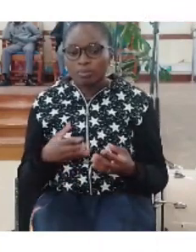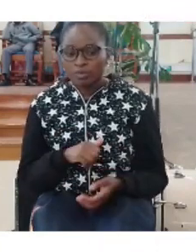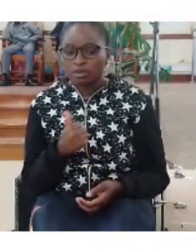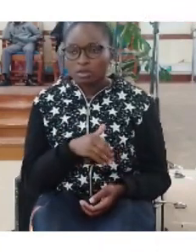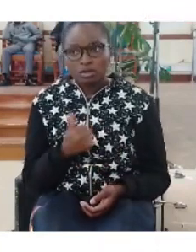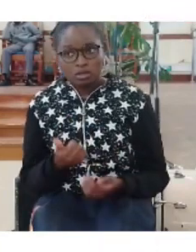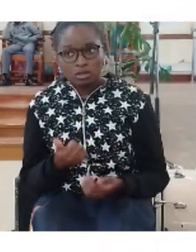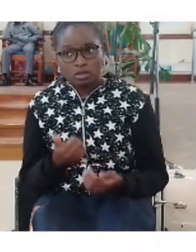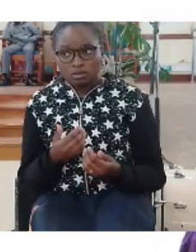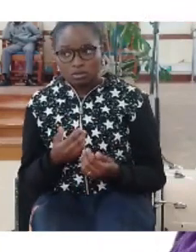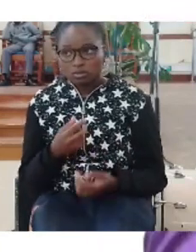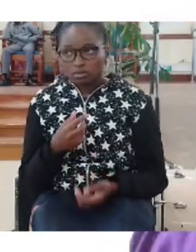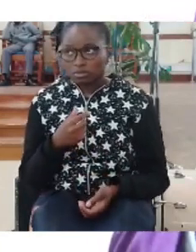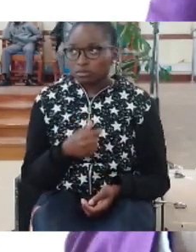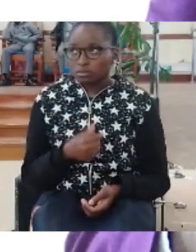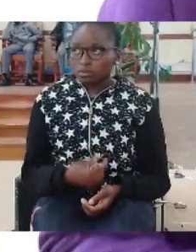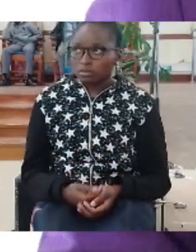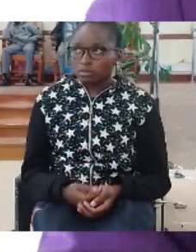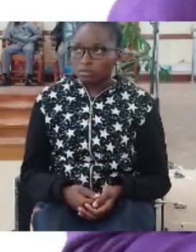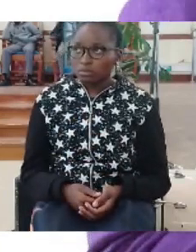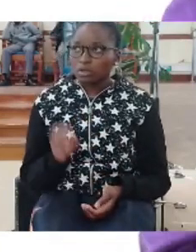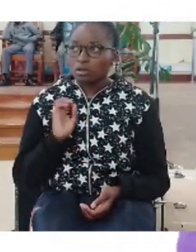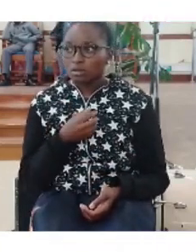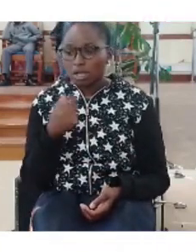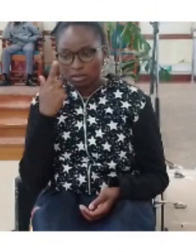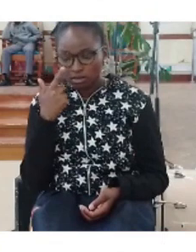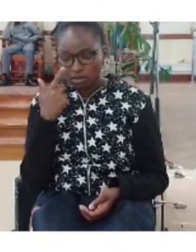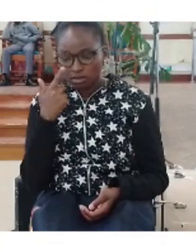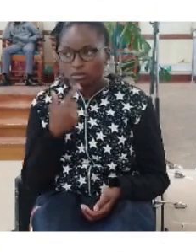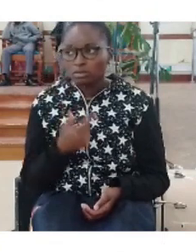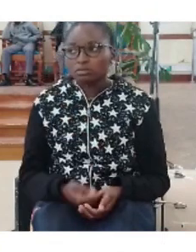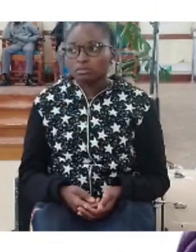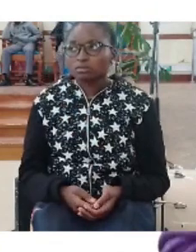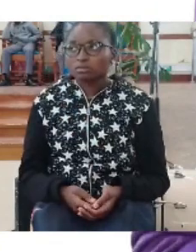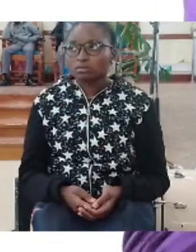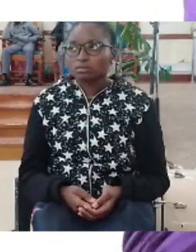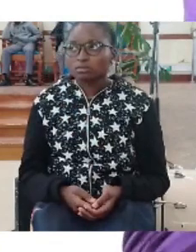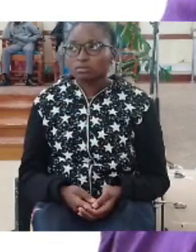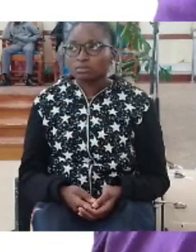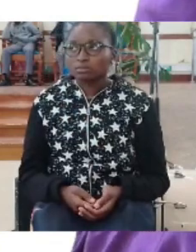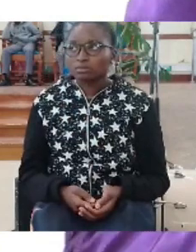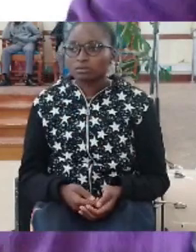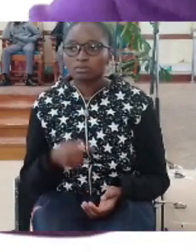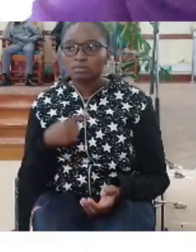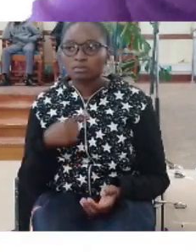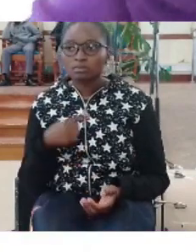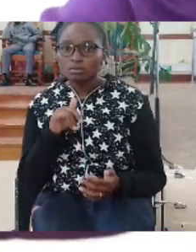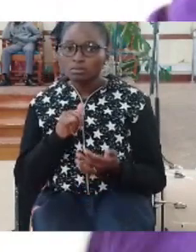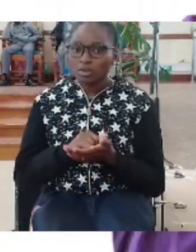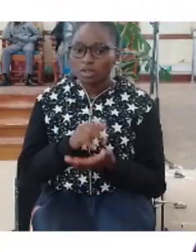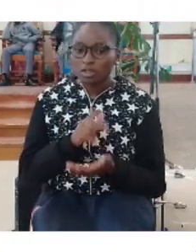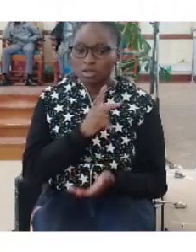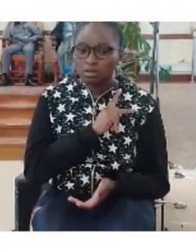mudhamaki wa Israeli. Dagoza idha mune ne wako wadukagere jireno neno. Netodo muthamaki Beni Hadadi